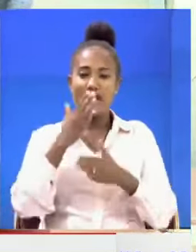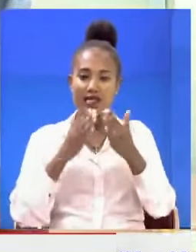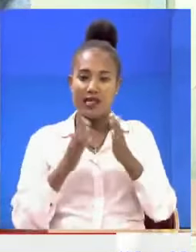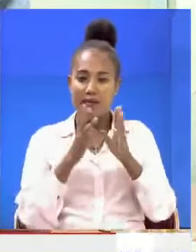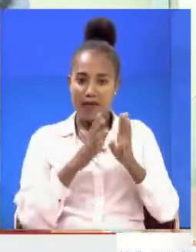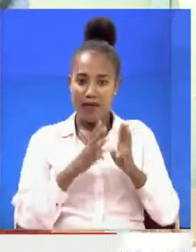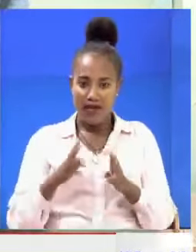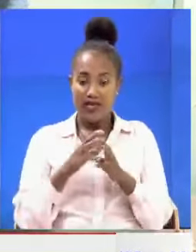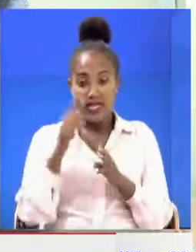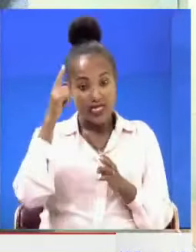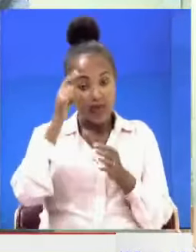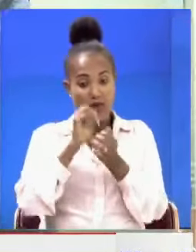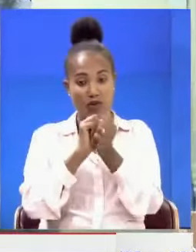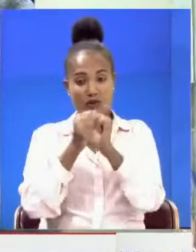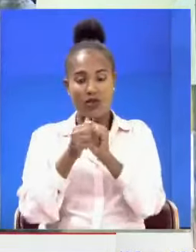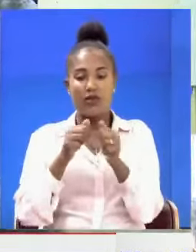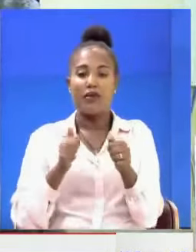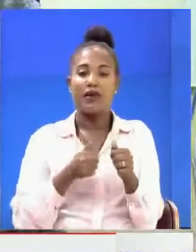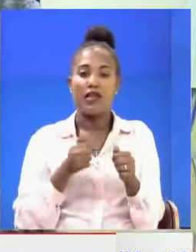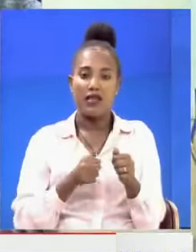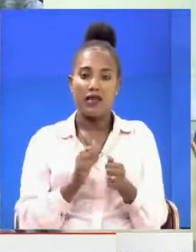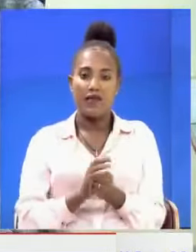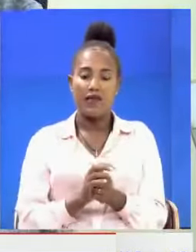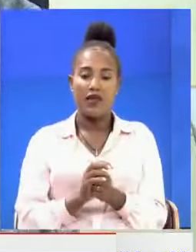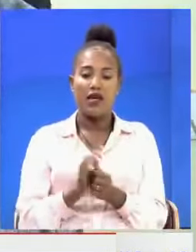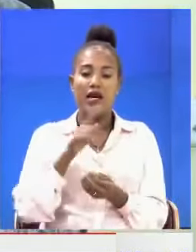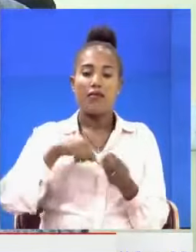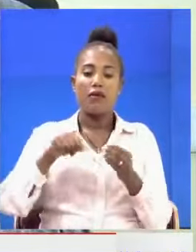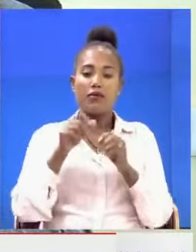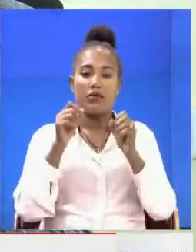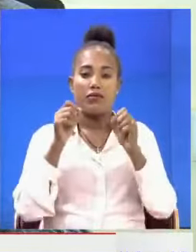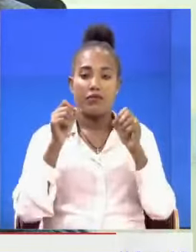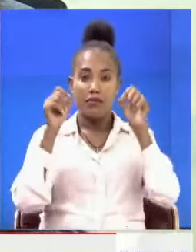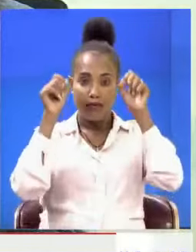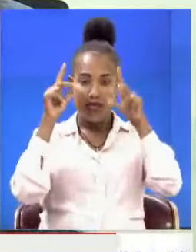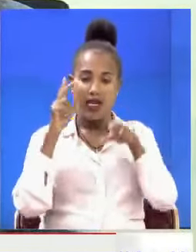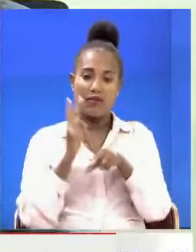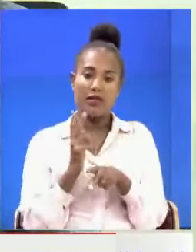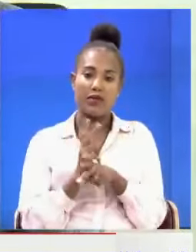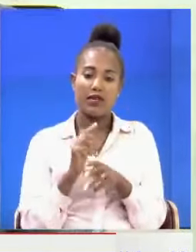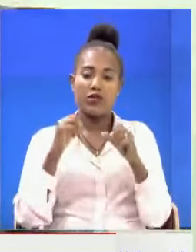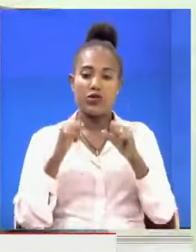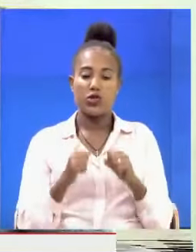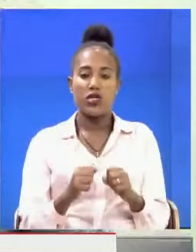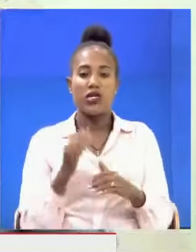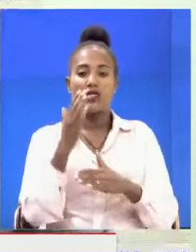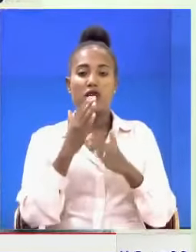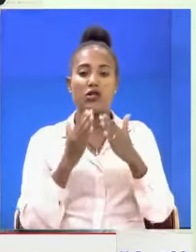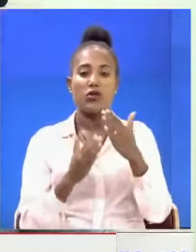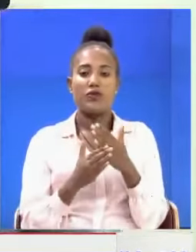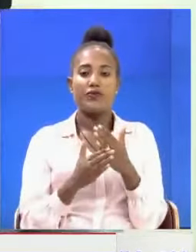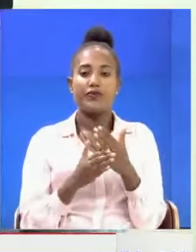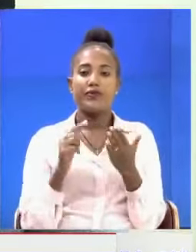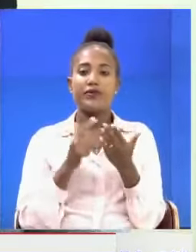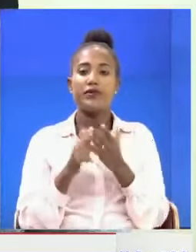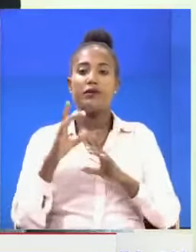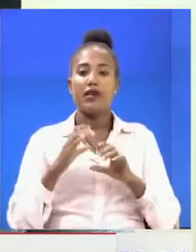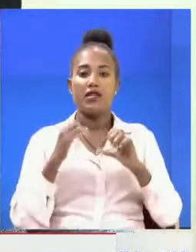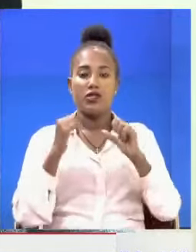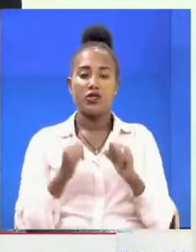መንገድ ጸጉረ ለውጦችን መከታተል፣ አካባቢውን በንቃት መጠበቅ እንዲችል ተደራጅቶ ይሄን ማድረግ